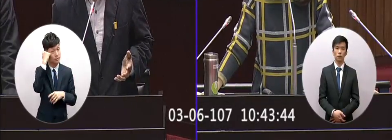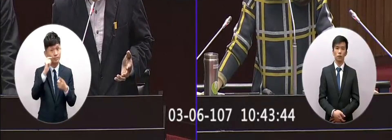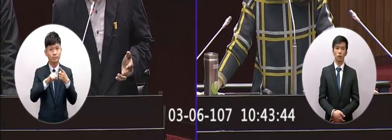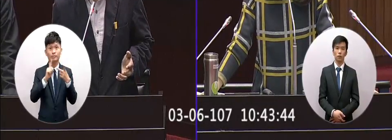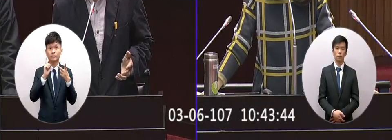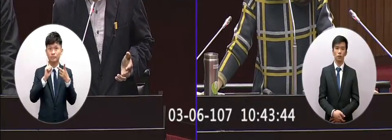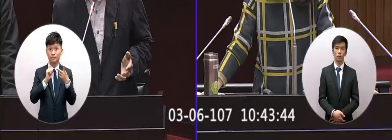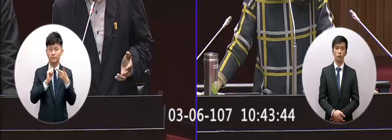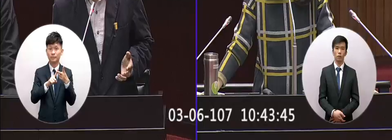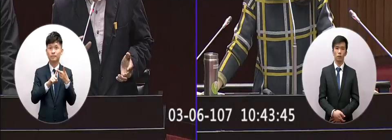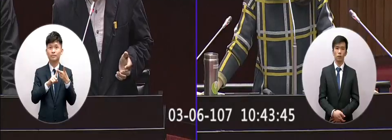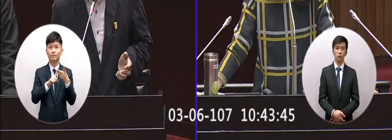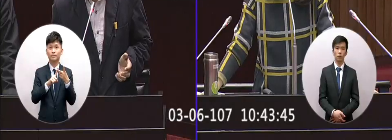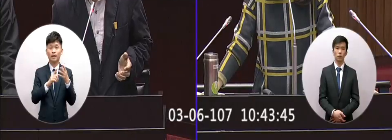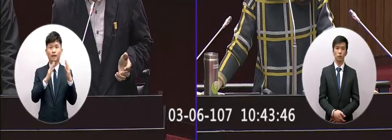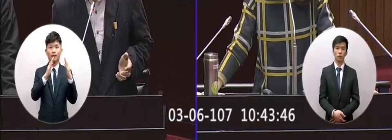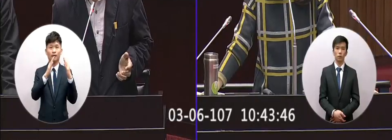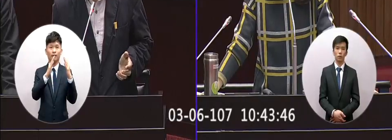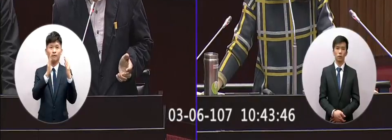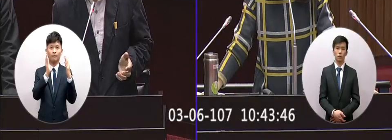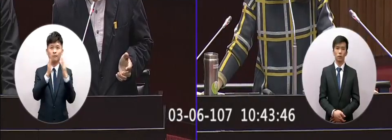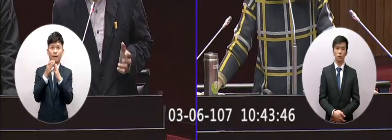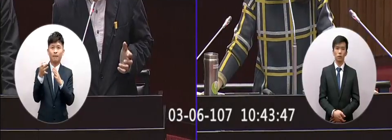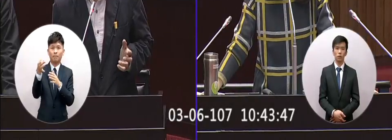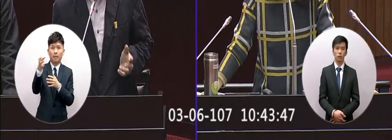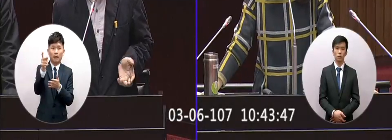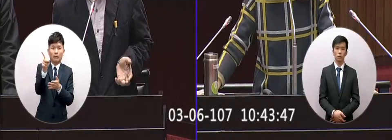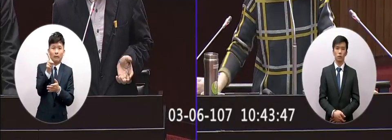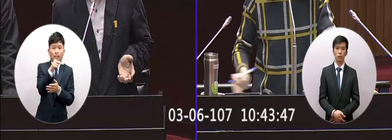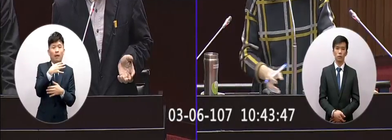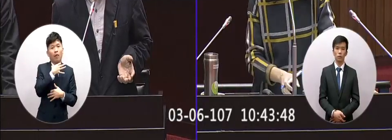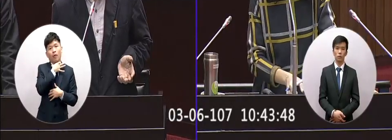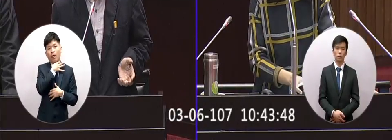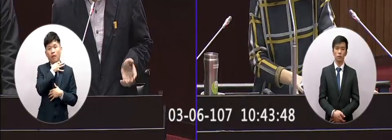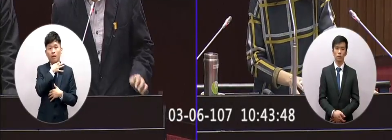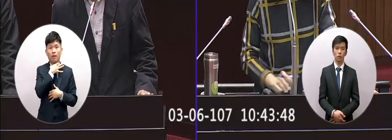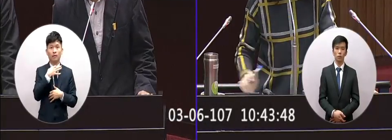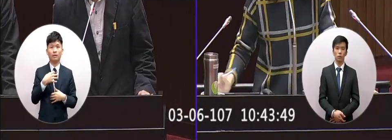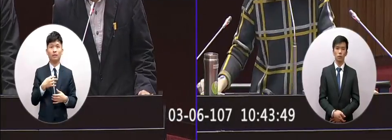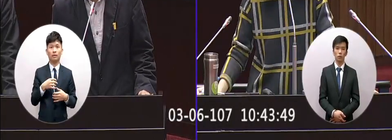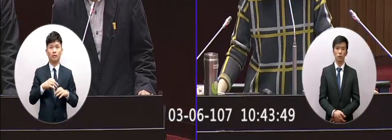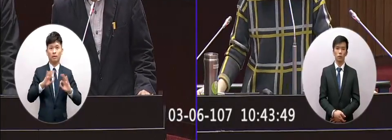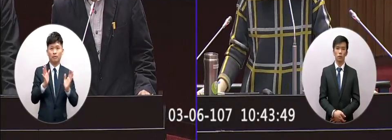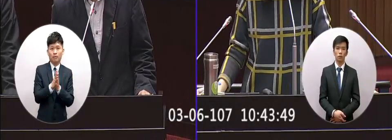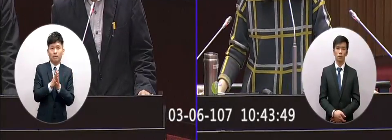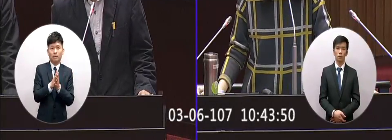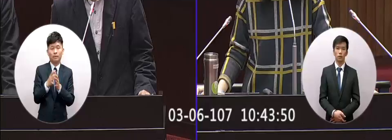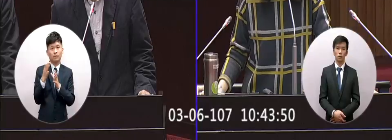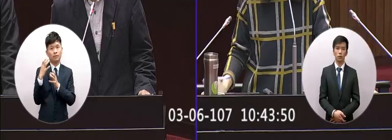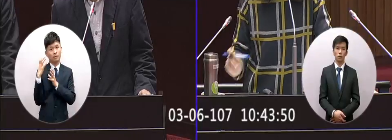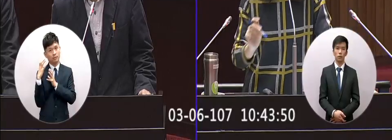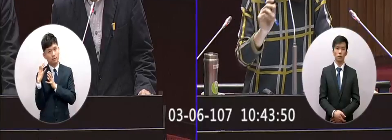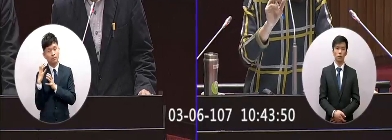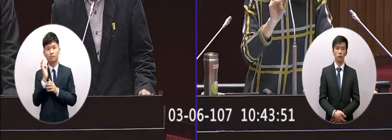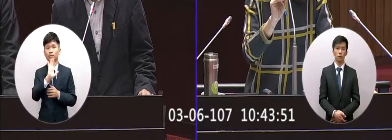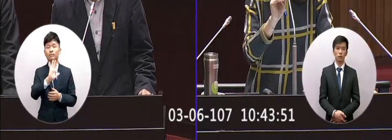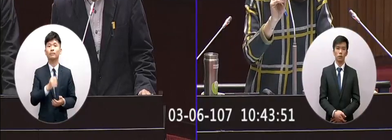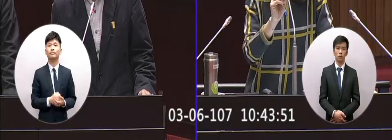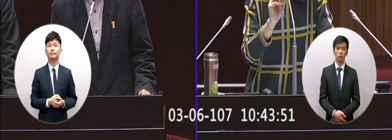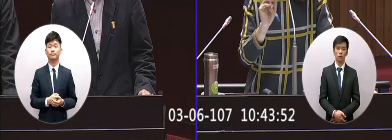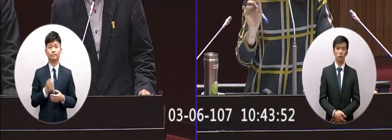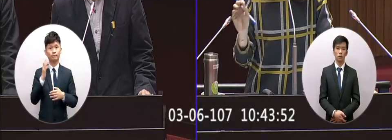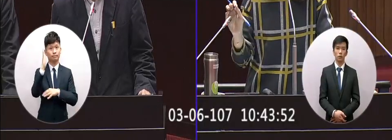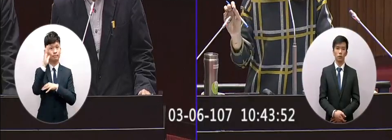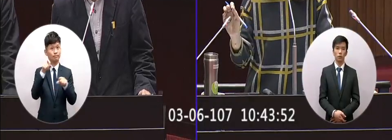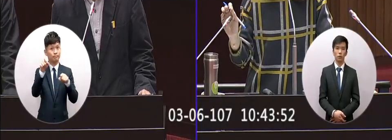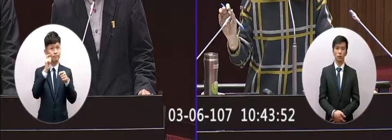就是说，他解除了他房贷的负担，他不必面临人生第一里路马上要背房贷，所以这个政策方向对